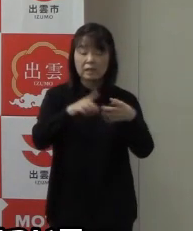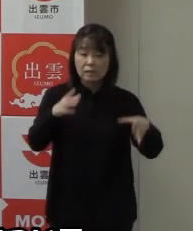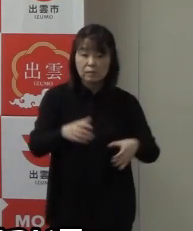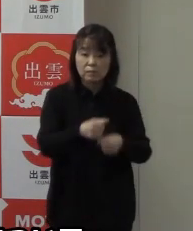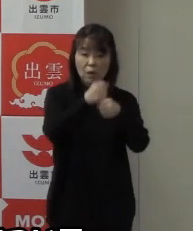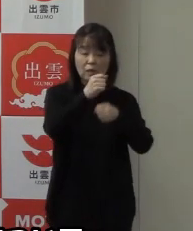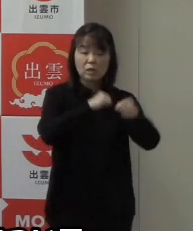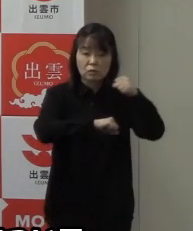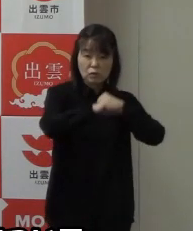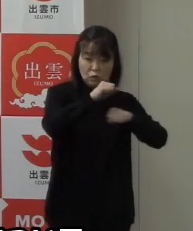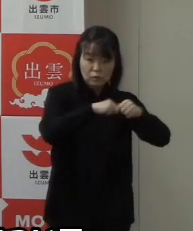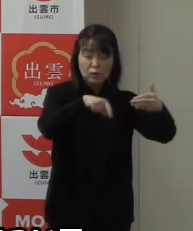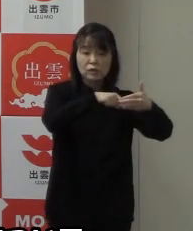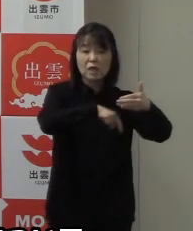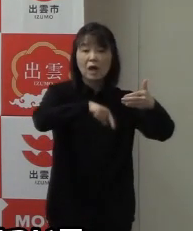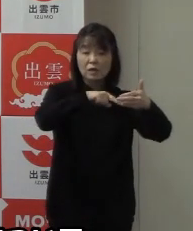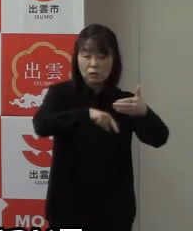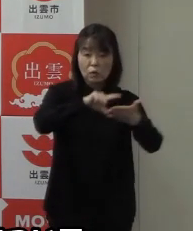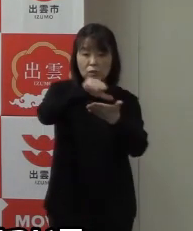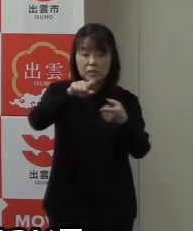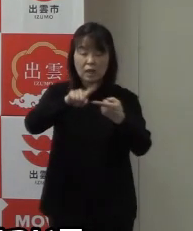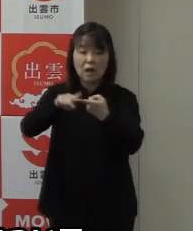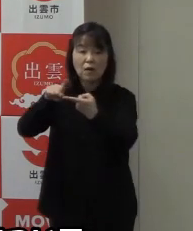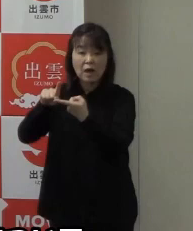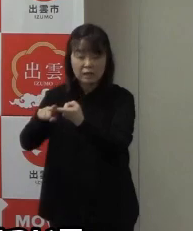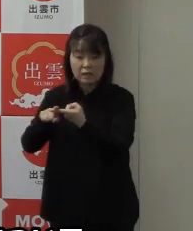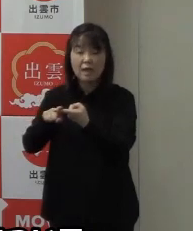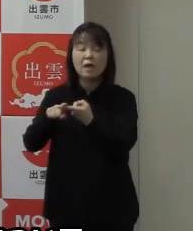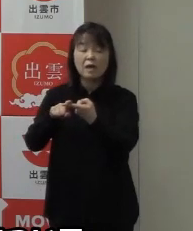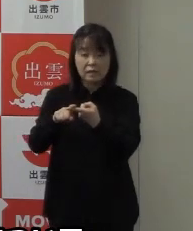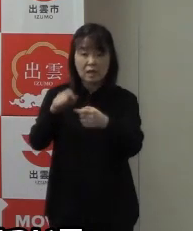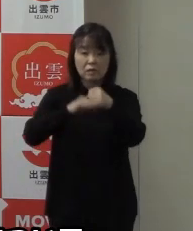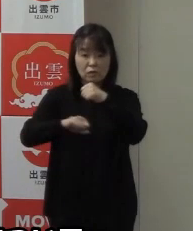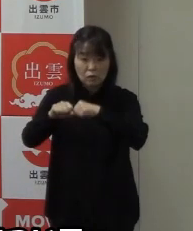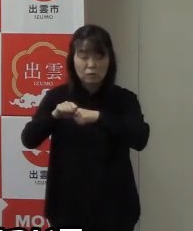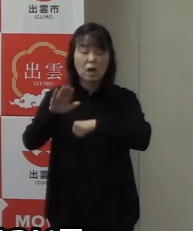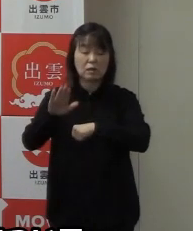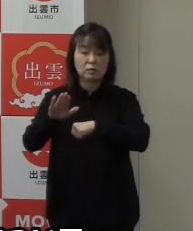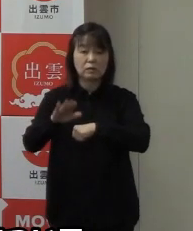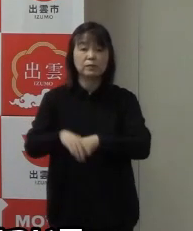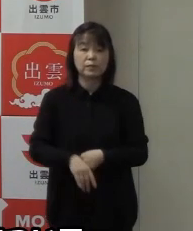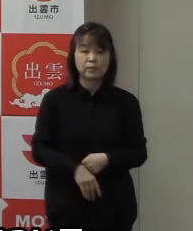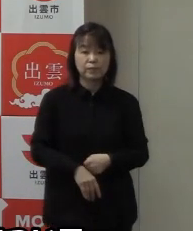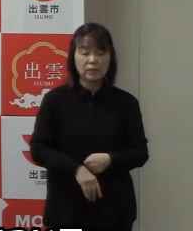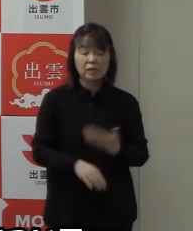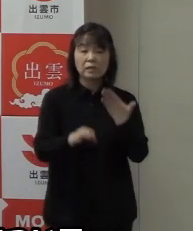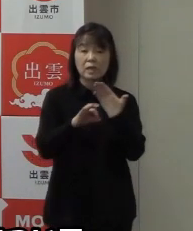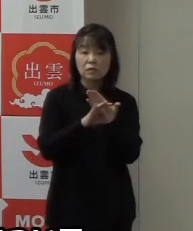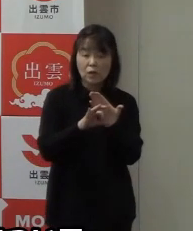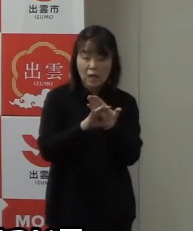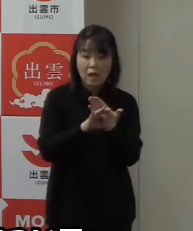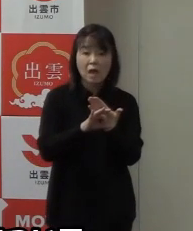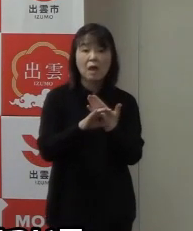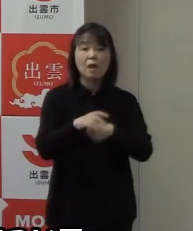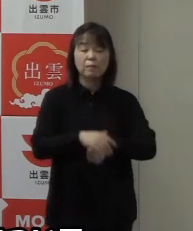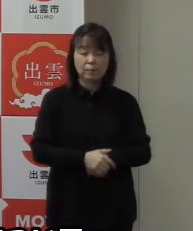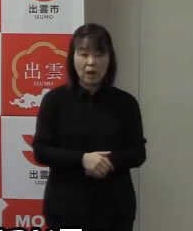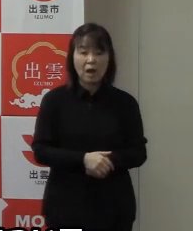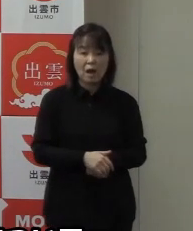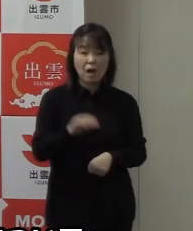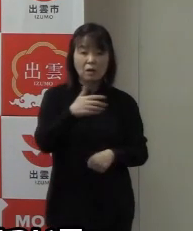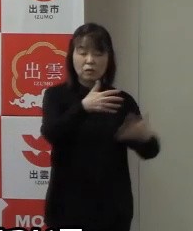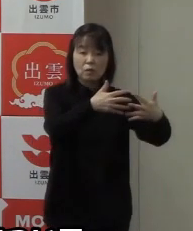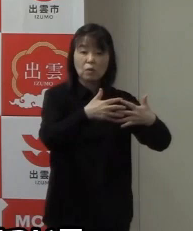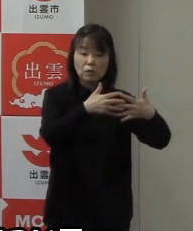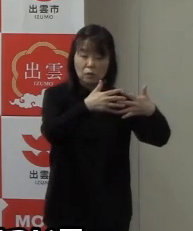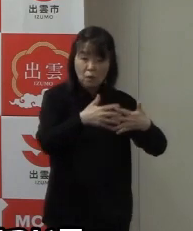ことと、見極めながら取り組んでいくということであります。一つには中山間の中にありましたけれども、漁業者の